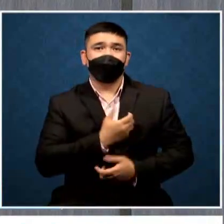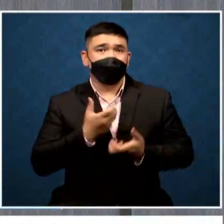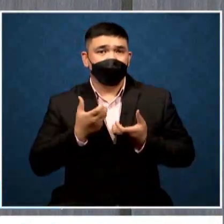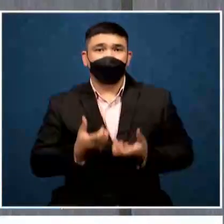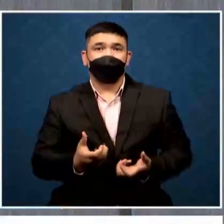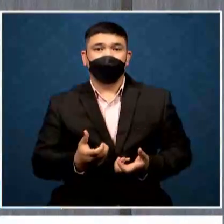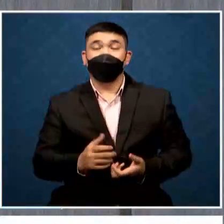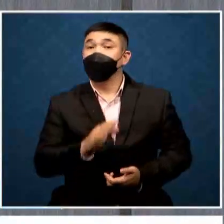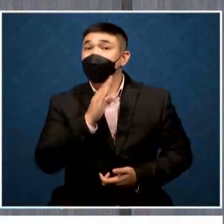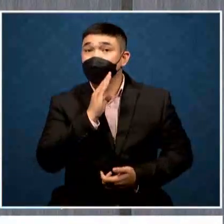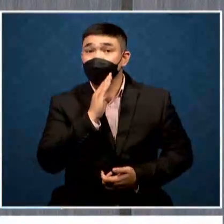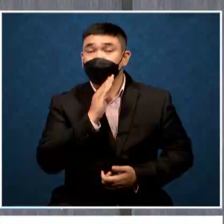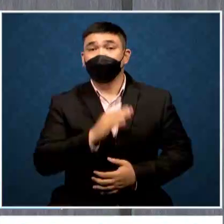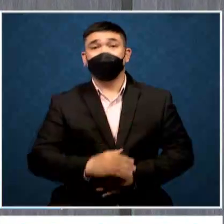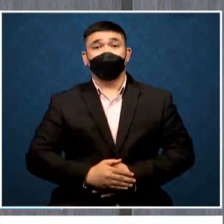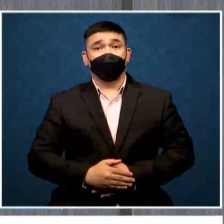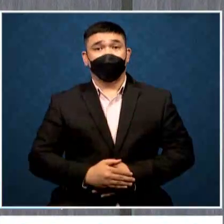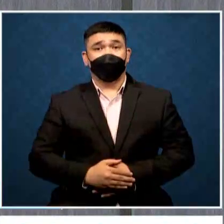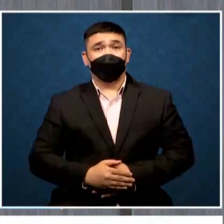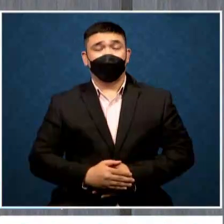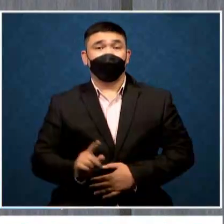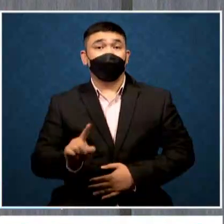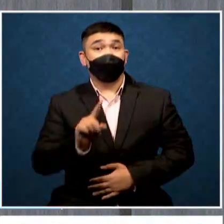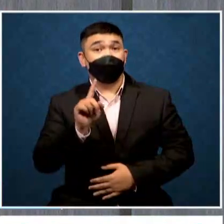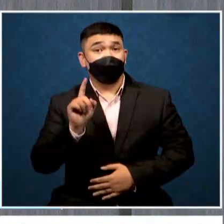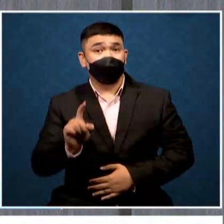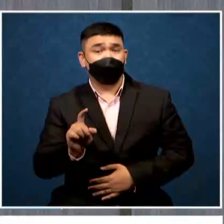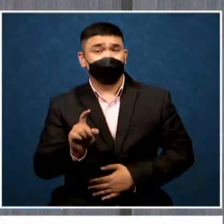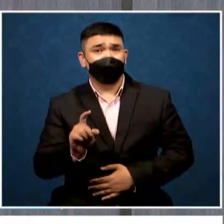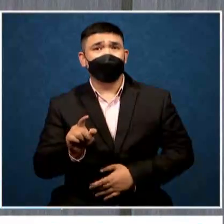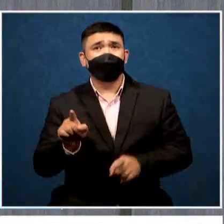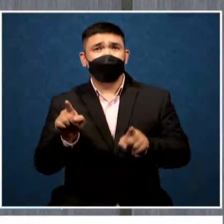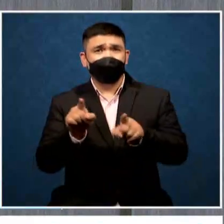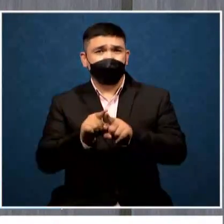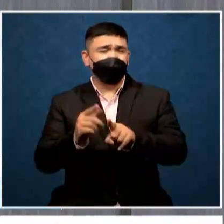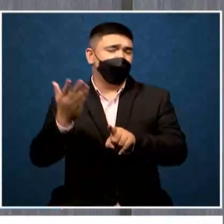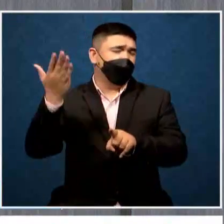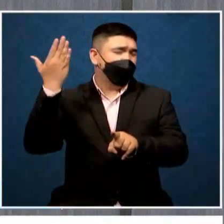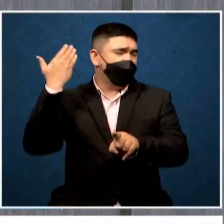เรื่องแบบนี้เนี่ยถ้าจะว่าไปแล้วเนี่ยเคยเกิดมาแล้ว